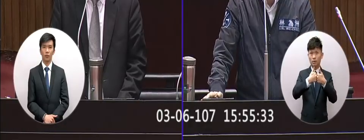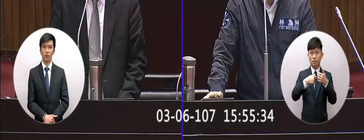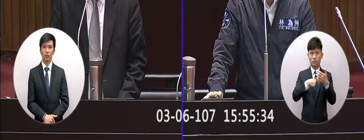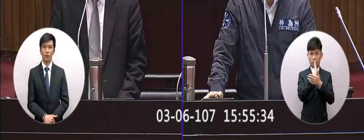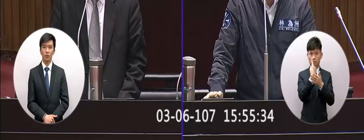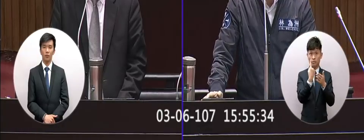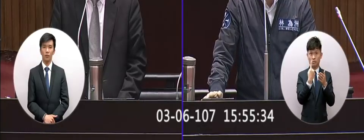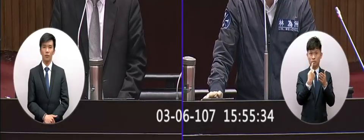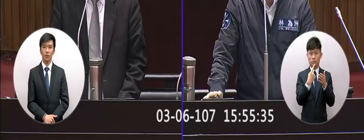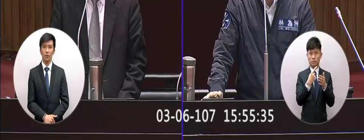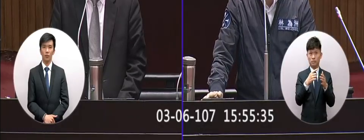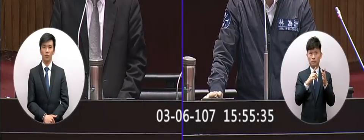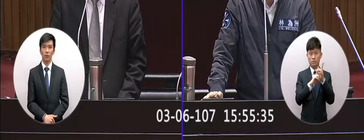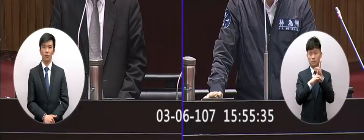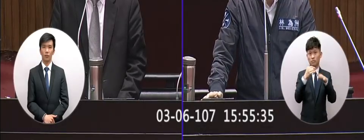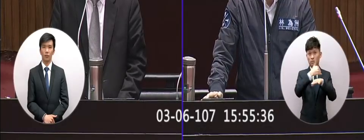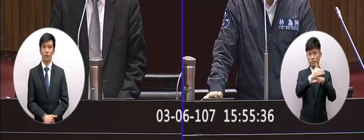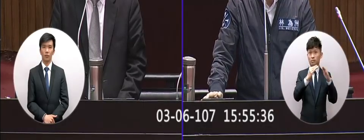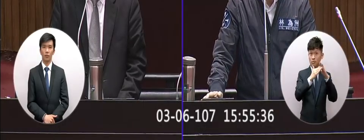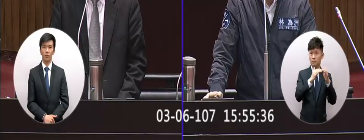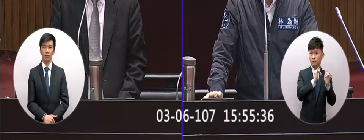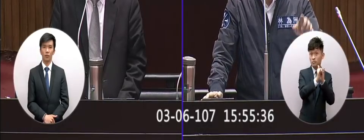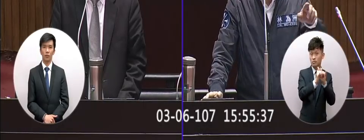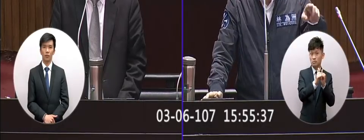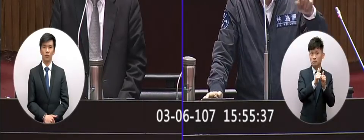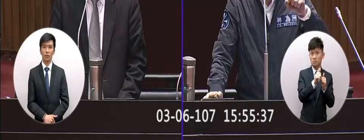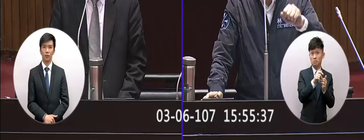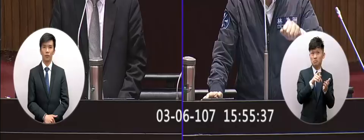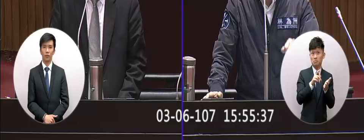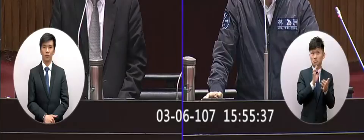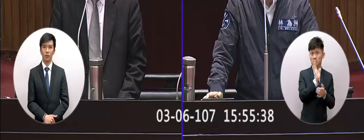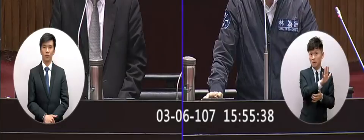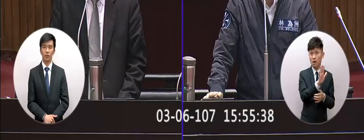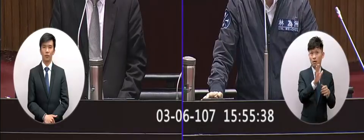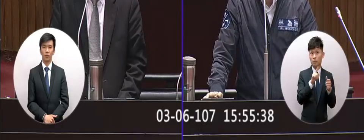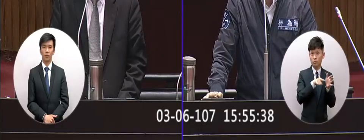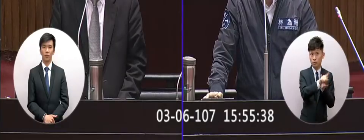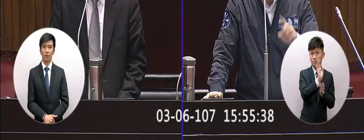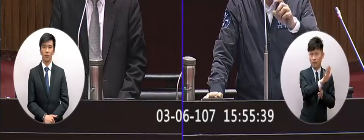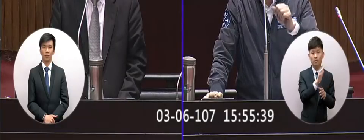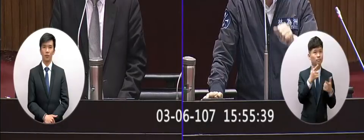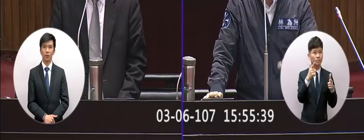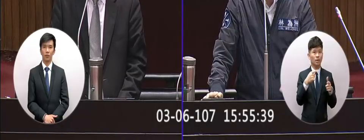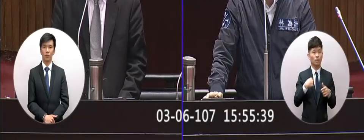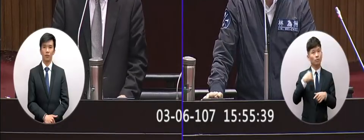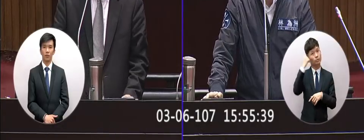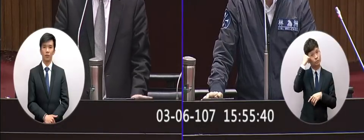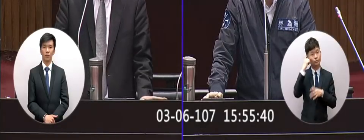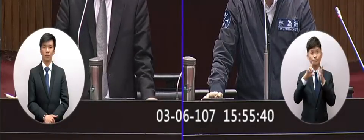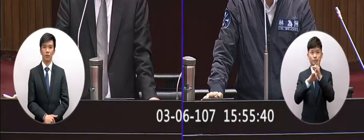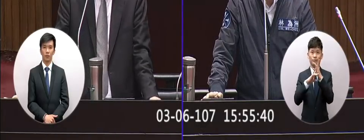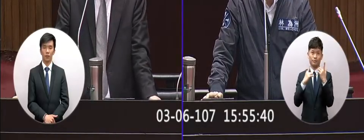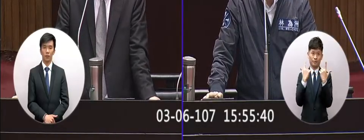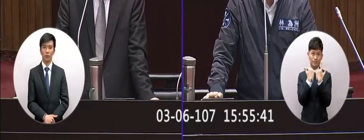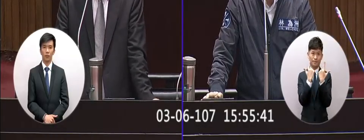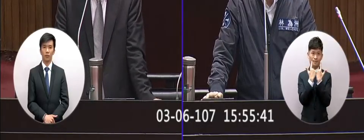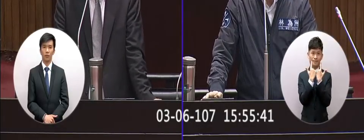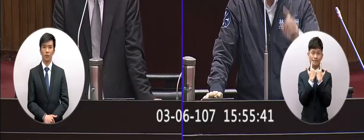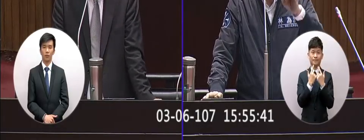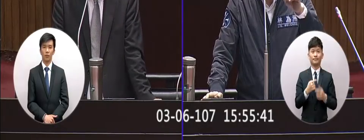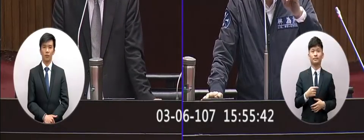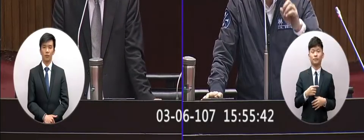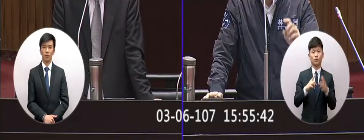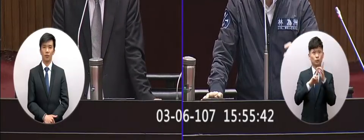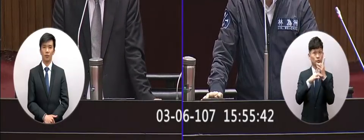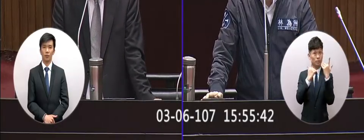市的县民跟市民，你知道吗？像我居住的这个地方叫做竹北，